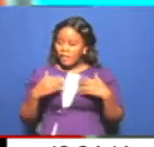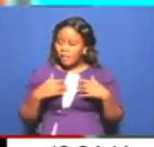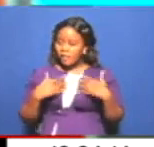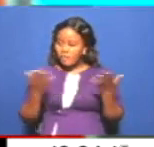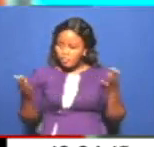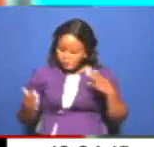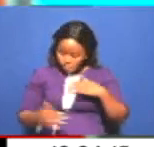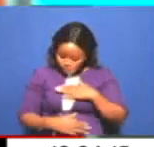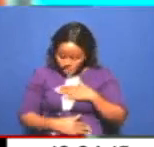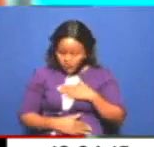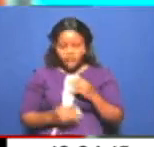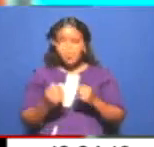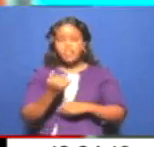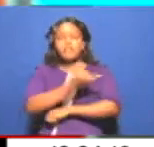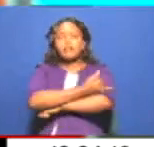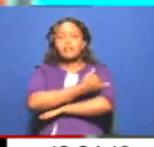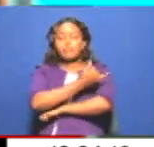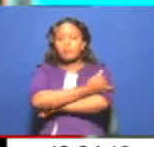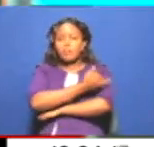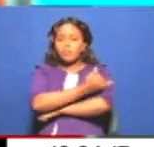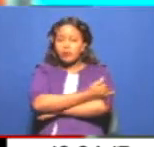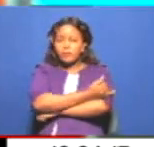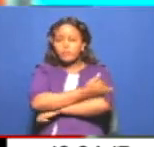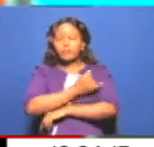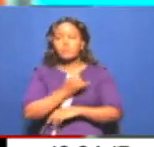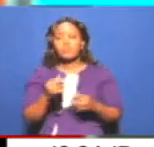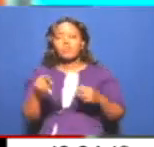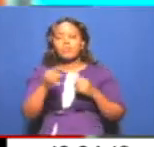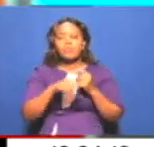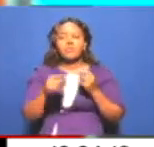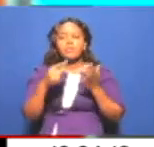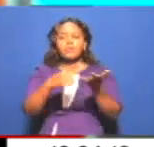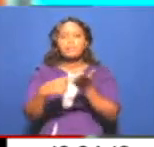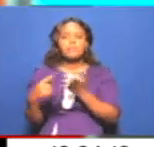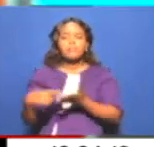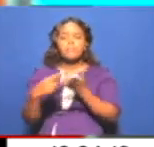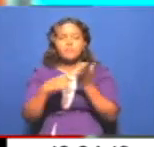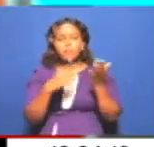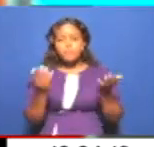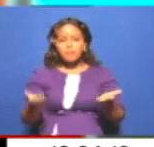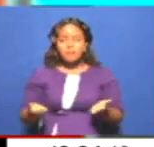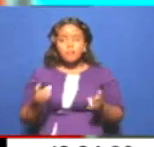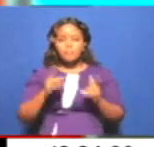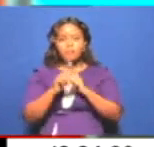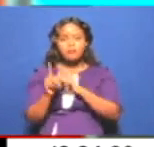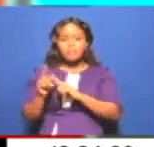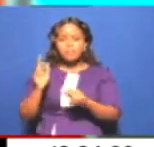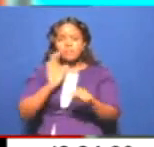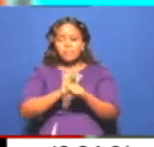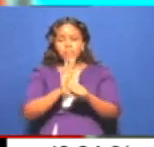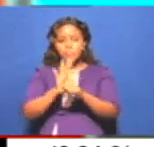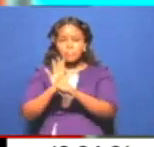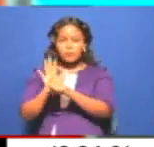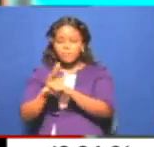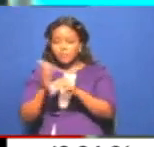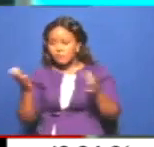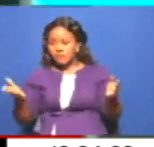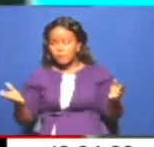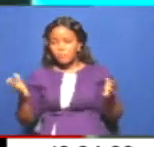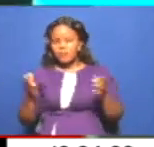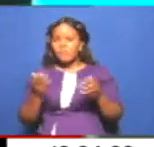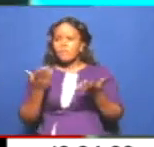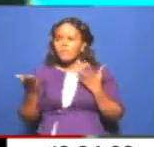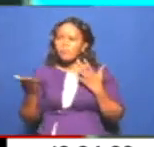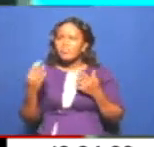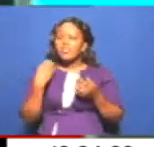institutions. Unaona, na pengine tutazungumzia tu baada tukiendelea mbele na show. Unaona, baada ya pengine matamshi